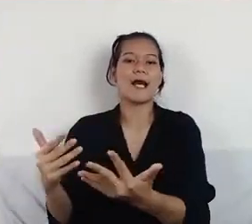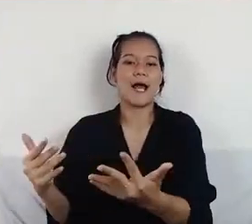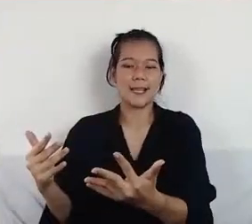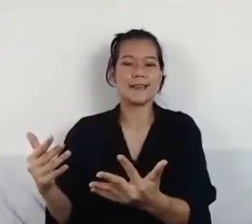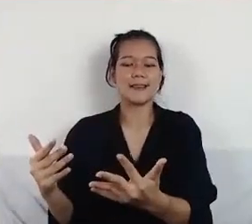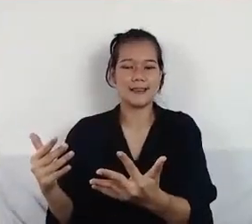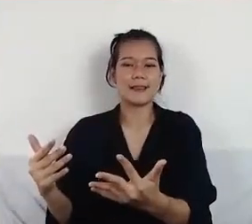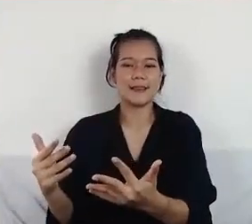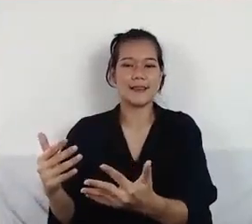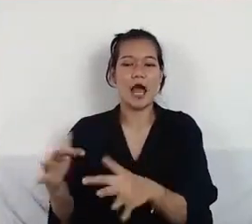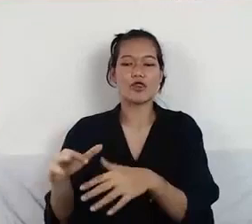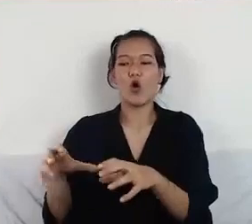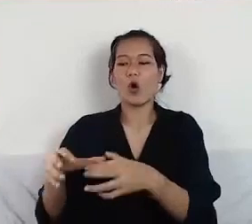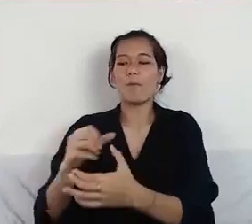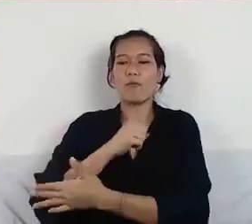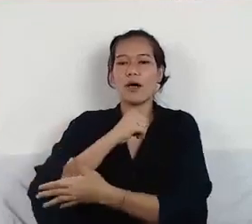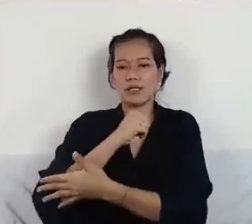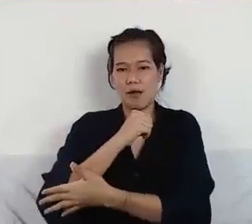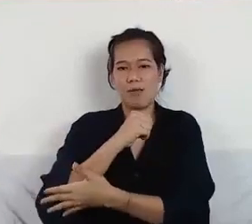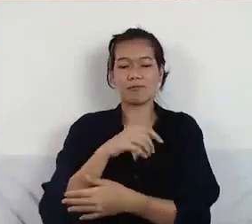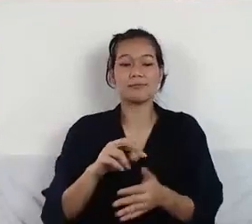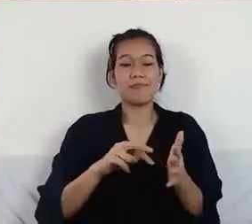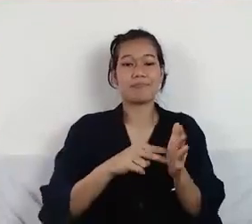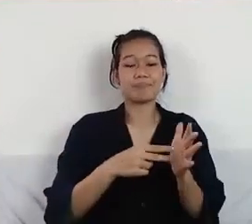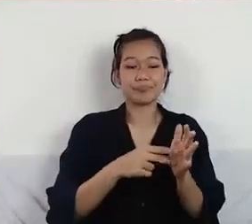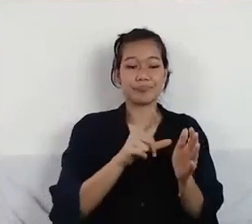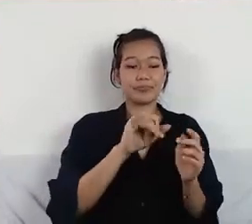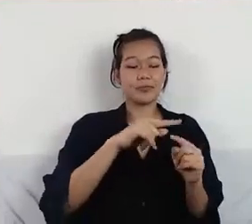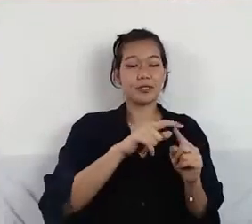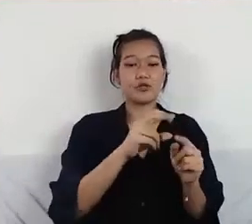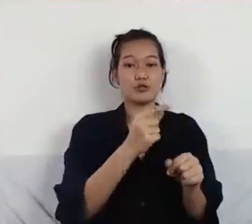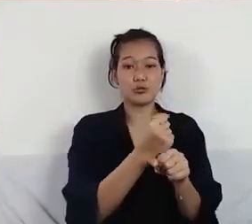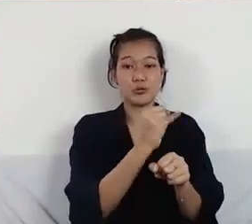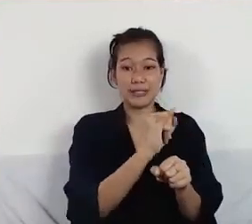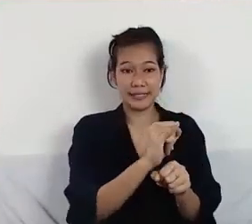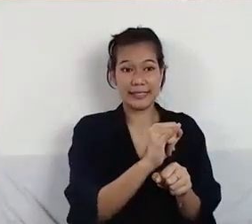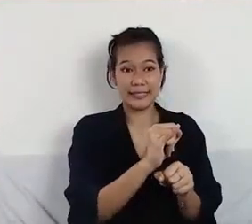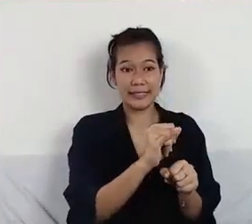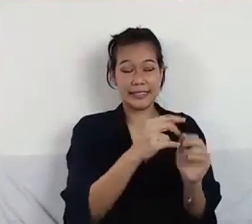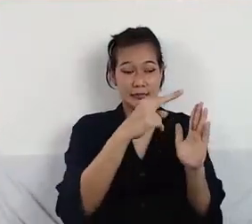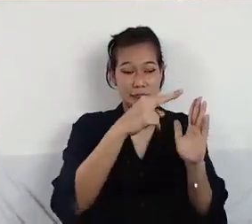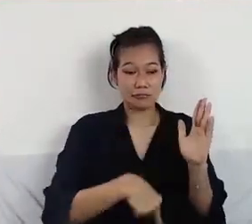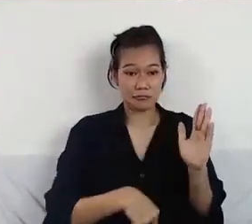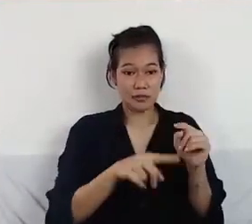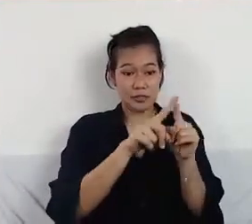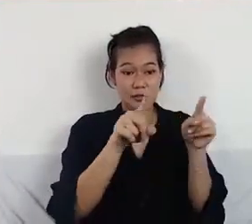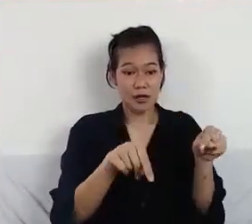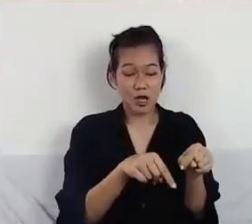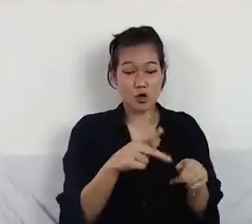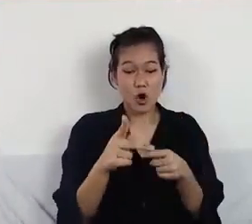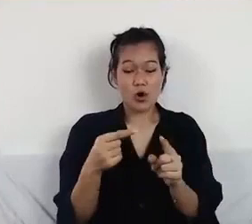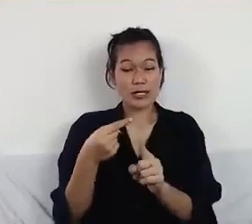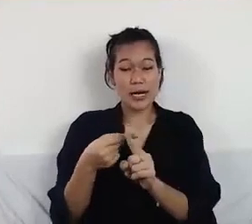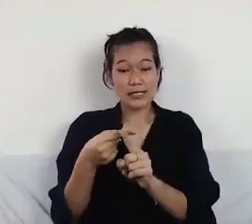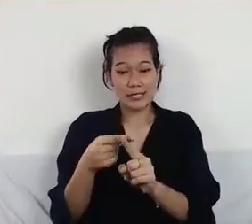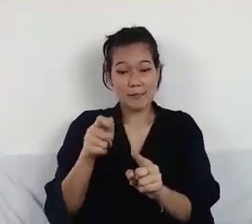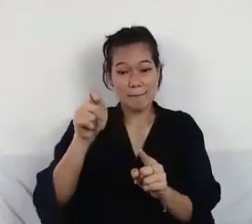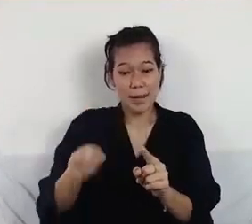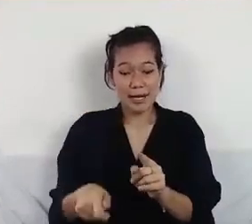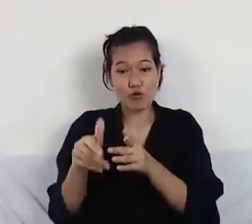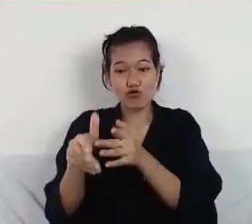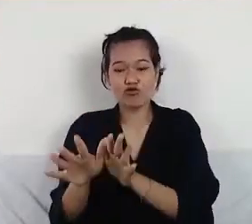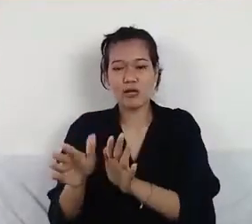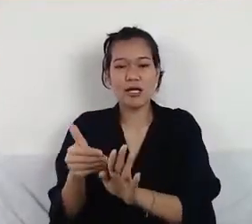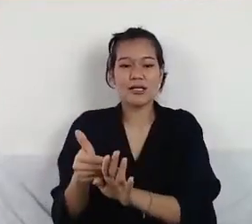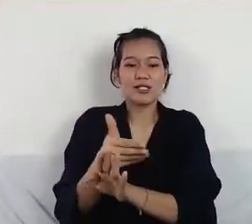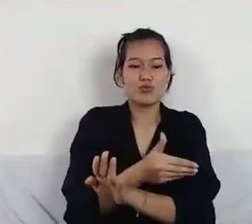bangsa. Jadi liturgi sebelum dipakai secara khusus secara Kristiani, liturgi itu artinya